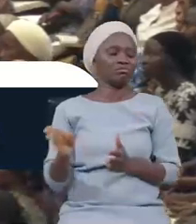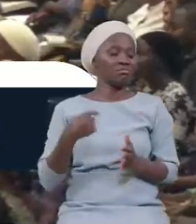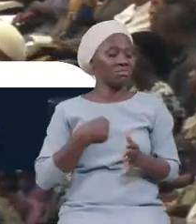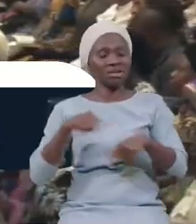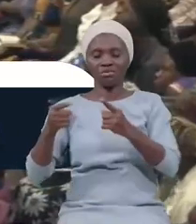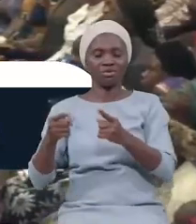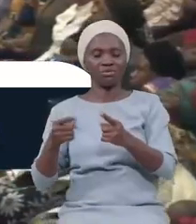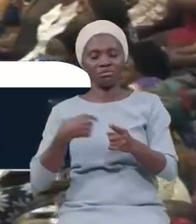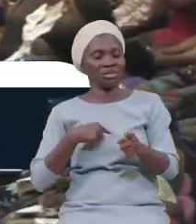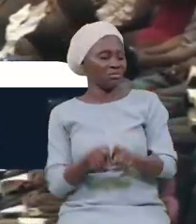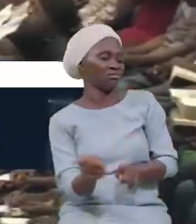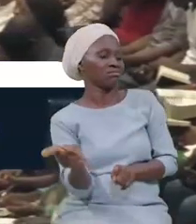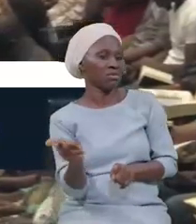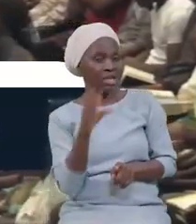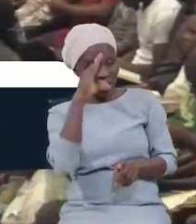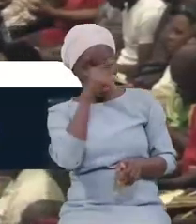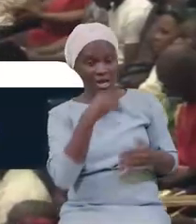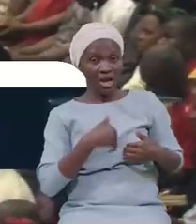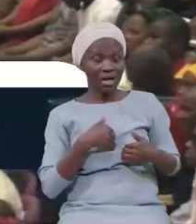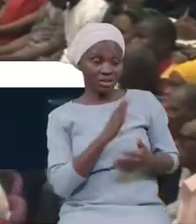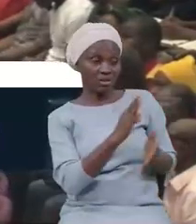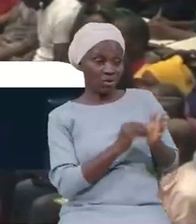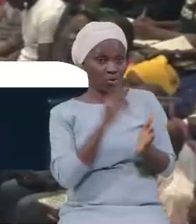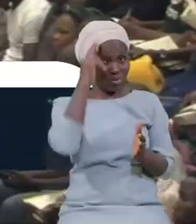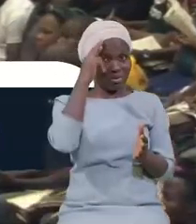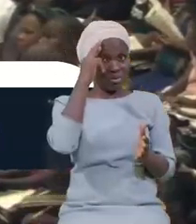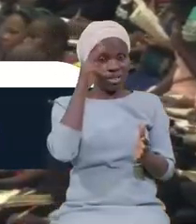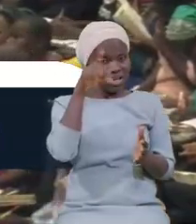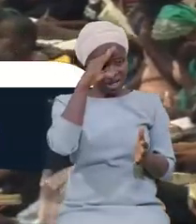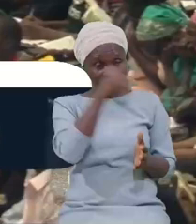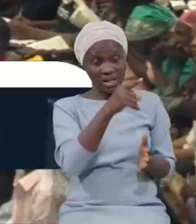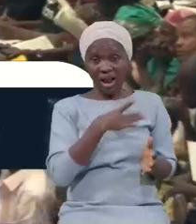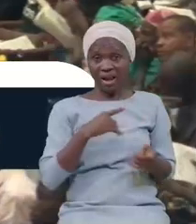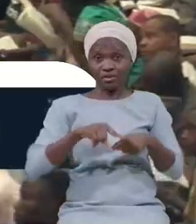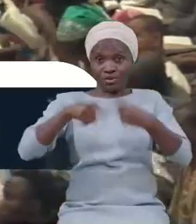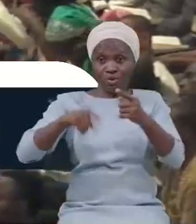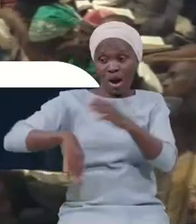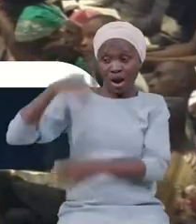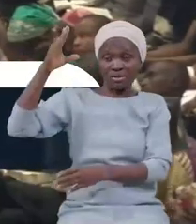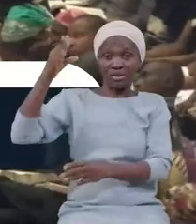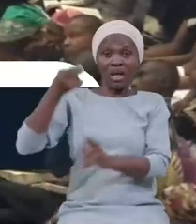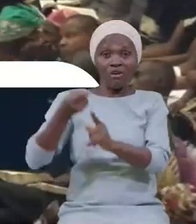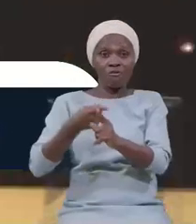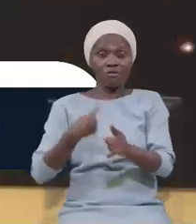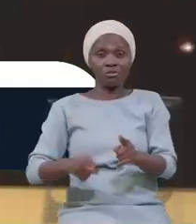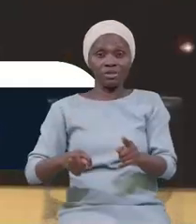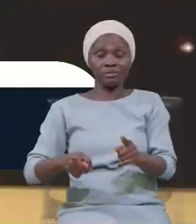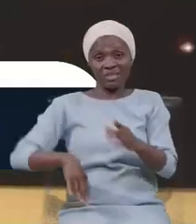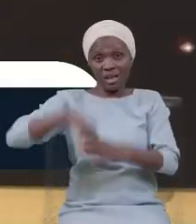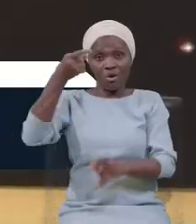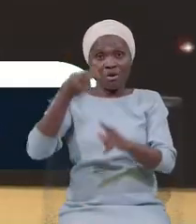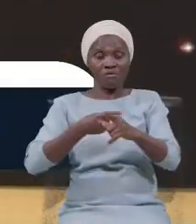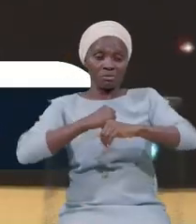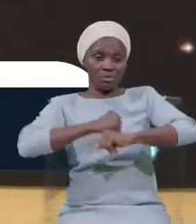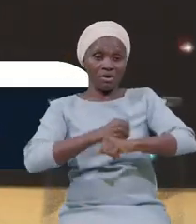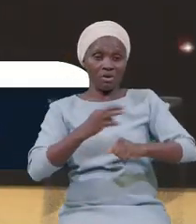je quitte. Il a ses raisons. Il voudrait aller dehors, hors du contrôle de la protection